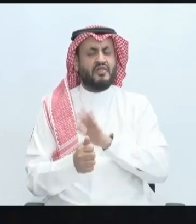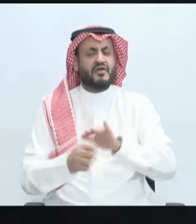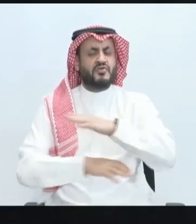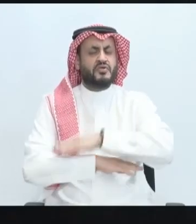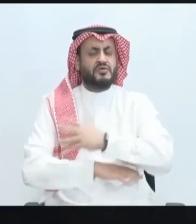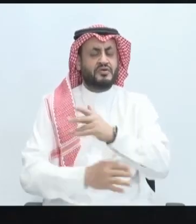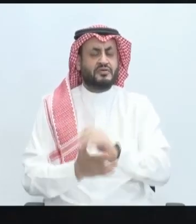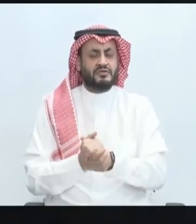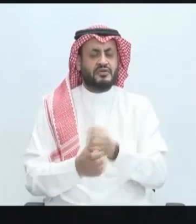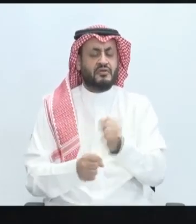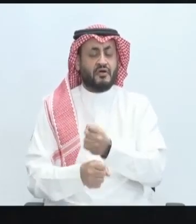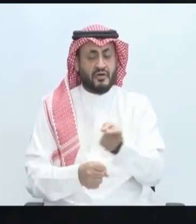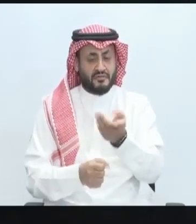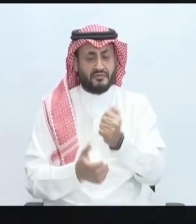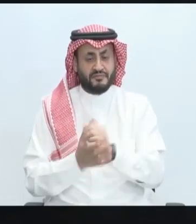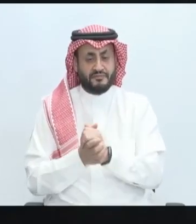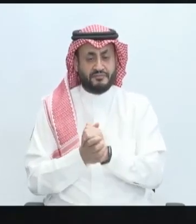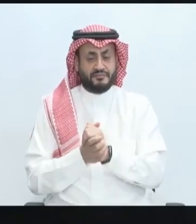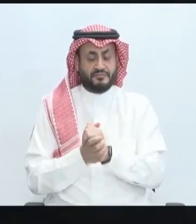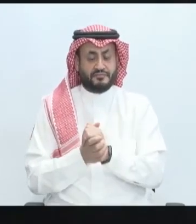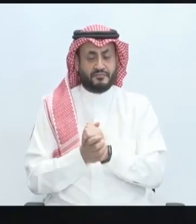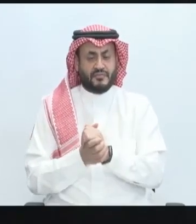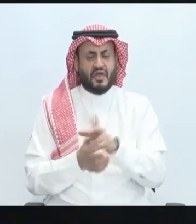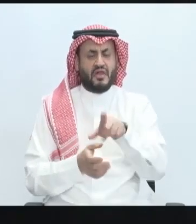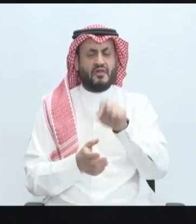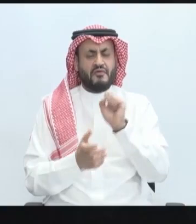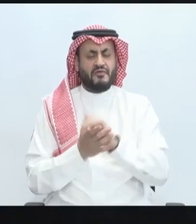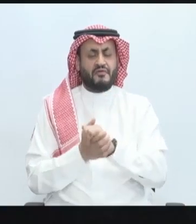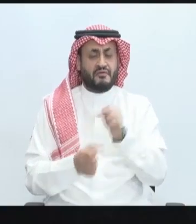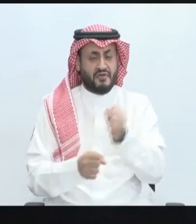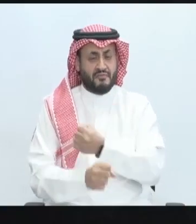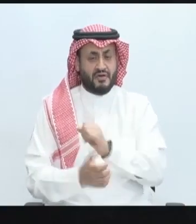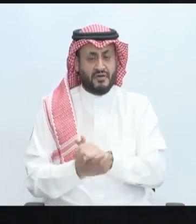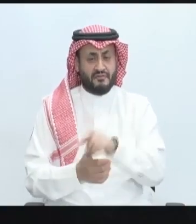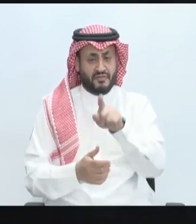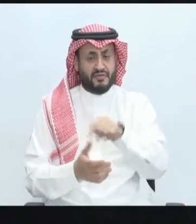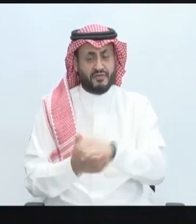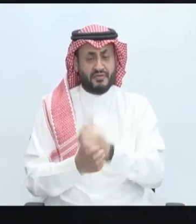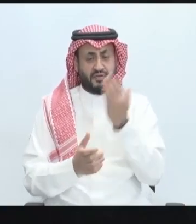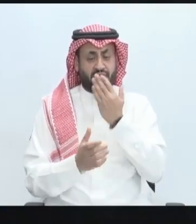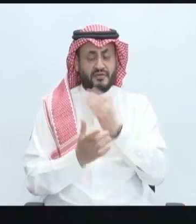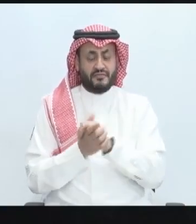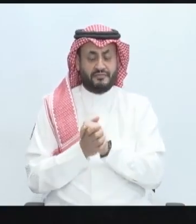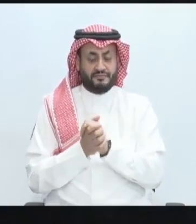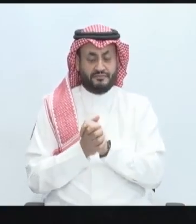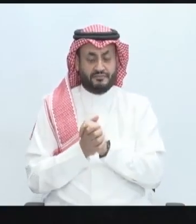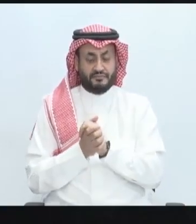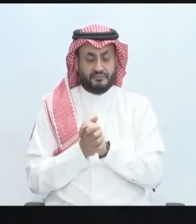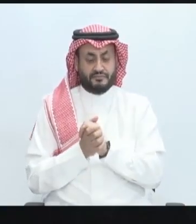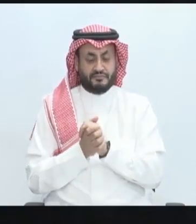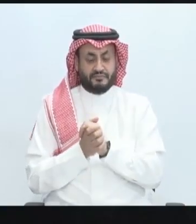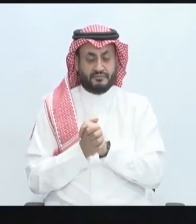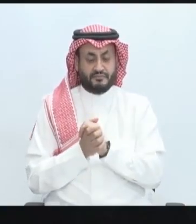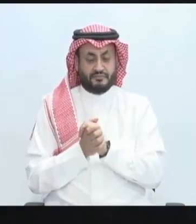تفكروا وان تستخرج من اذهانكم اعمال تطبيقيه تنفذون باذن الله حينما ننتهي من هذا الدرس